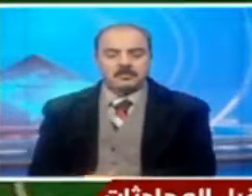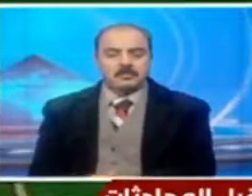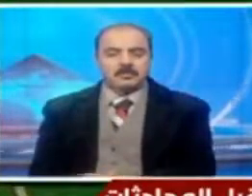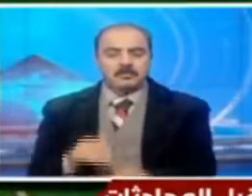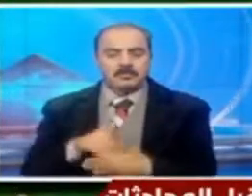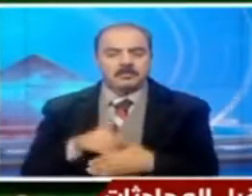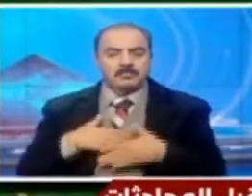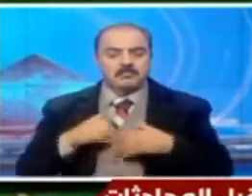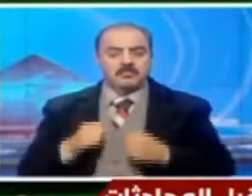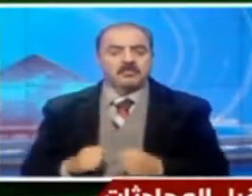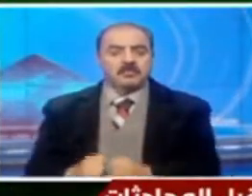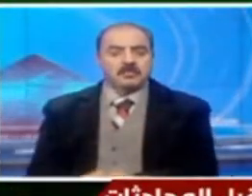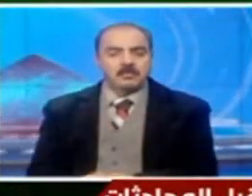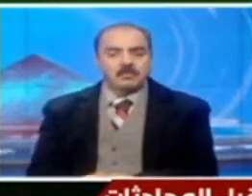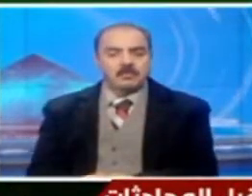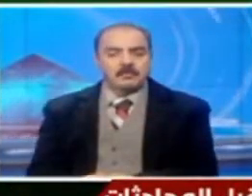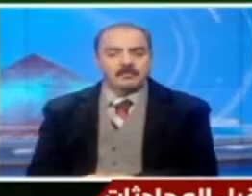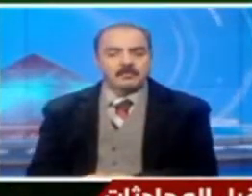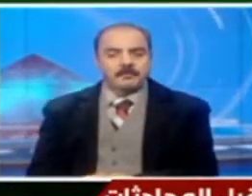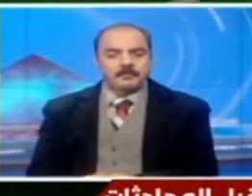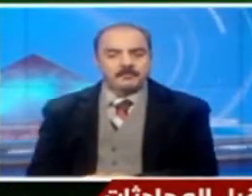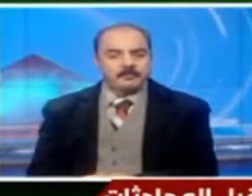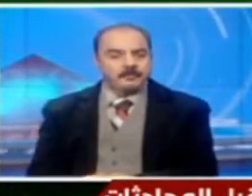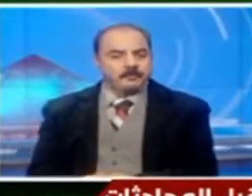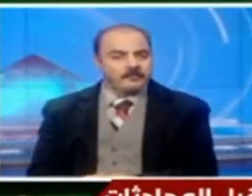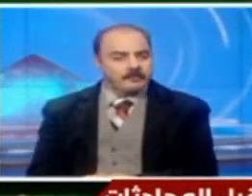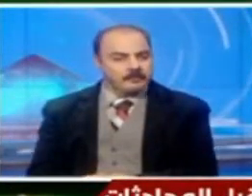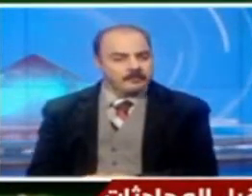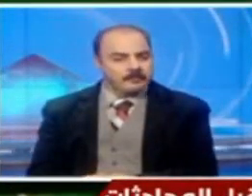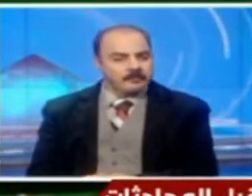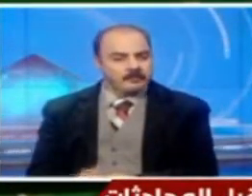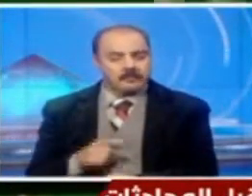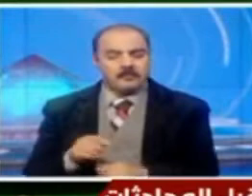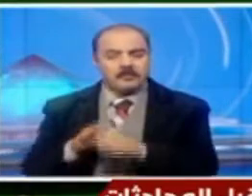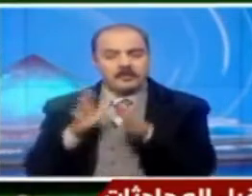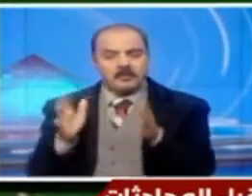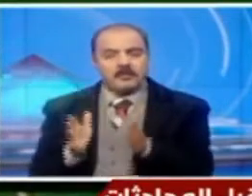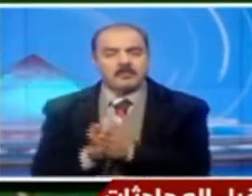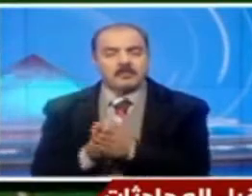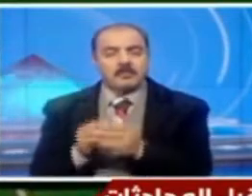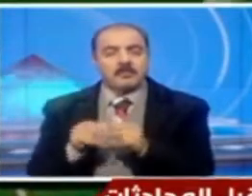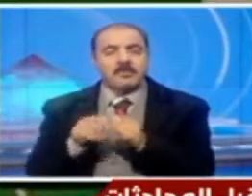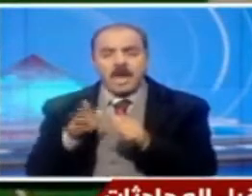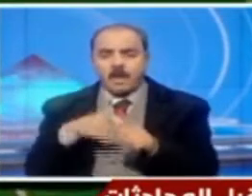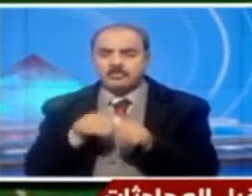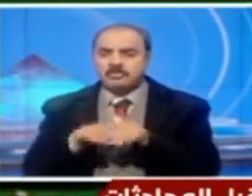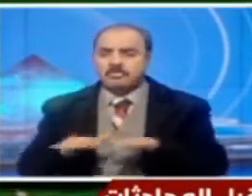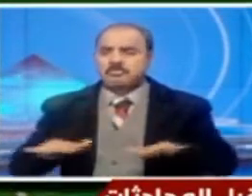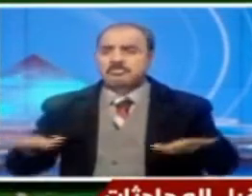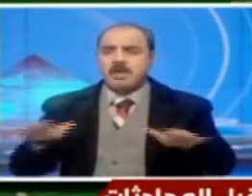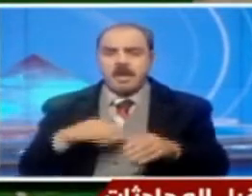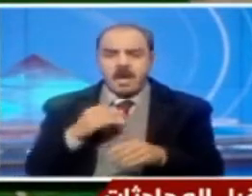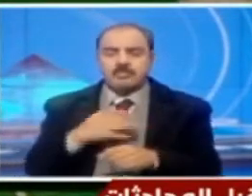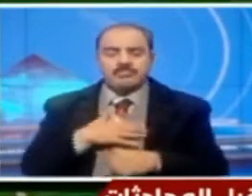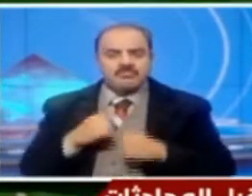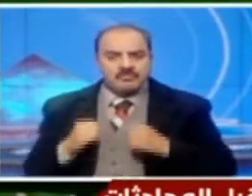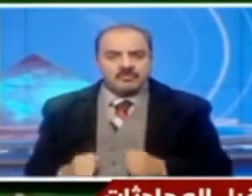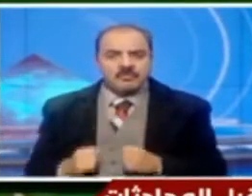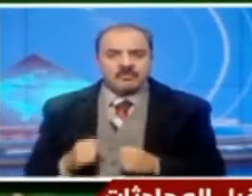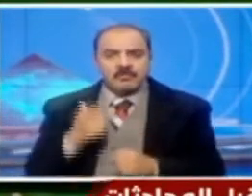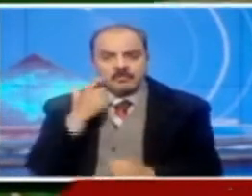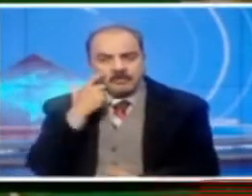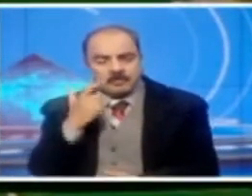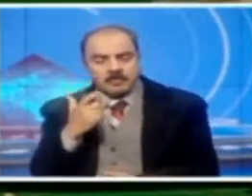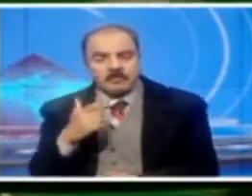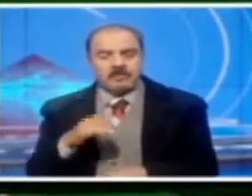للرعايه الصحيه، هم ماخذين هاي المبادره مع التامين الصحي الشامل في نشر تعزيز الصحة، الوقاية